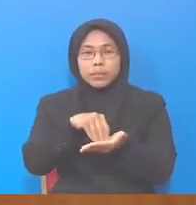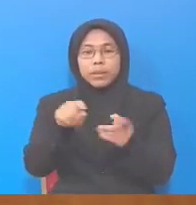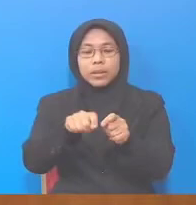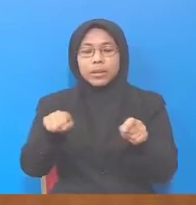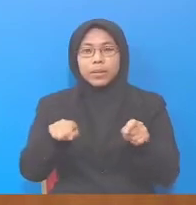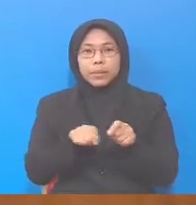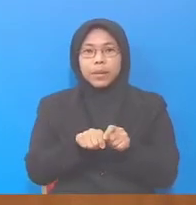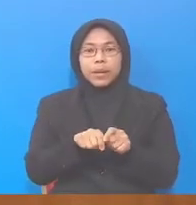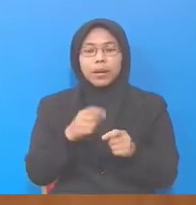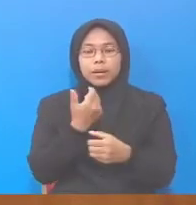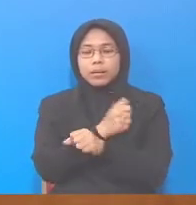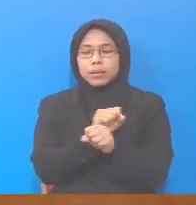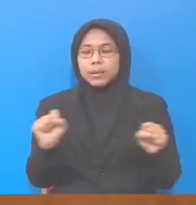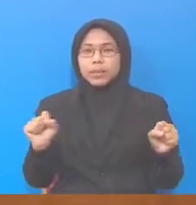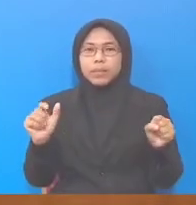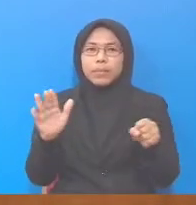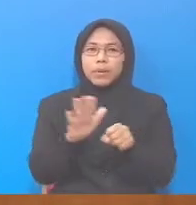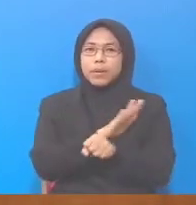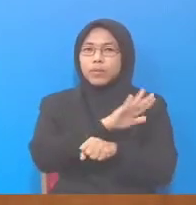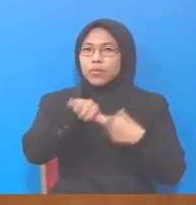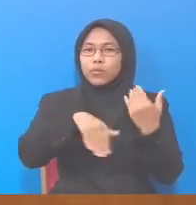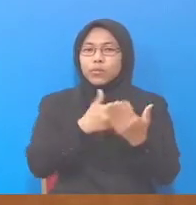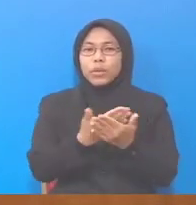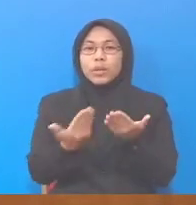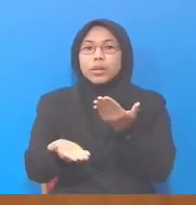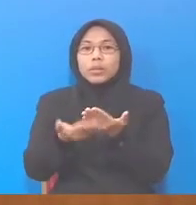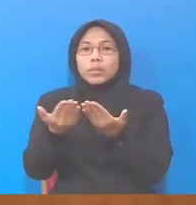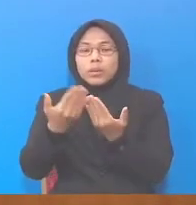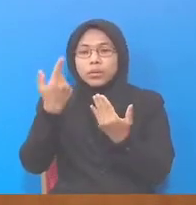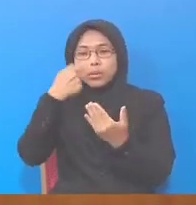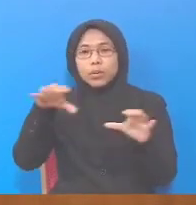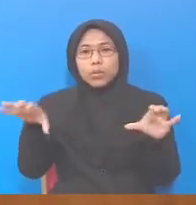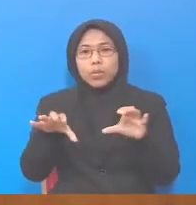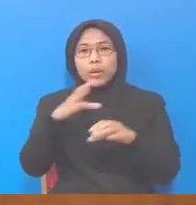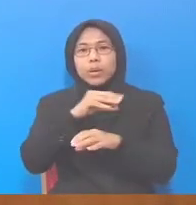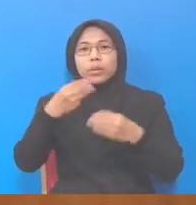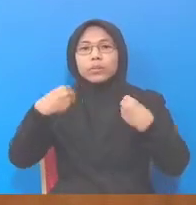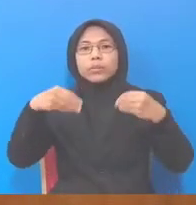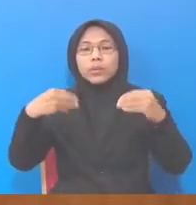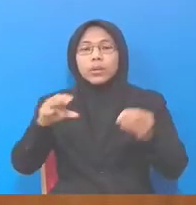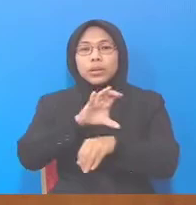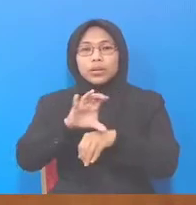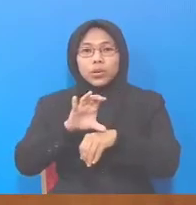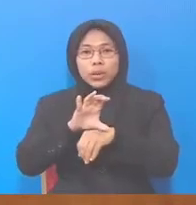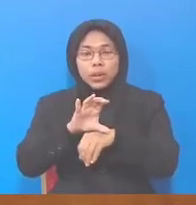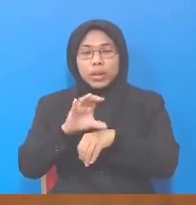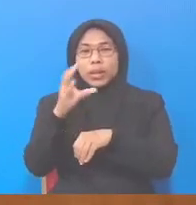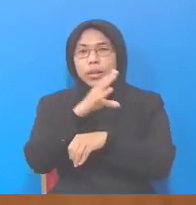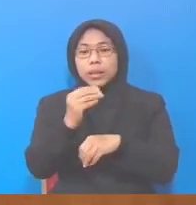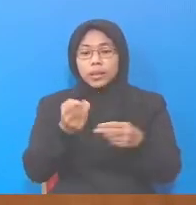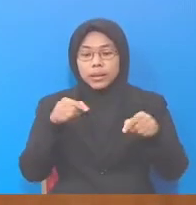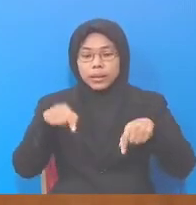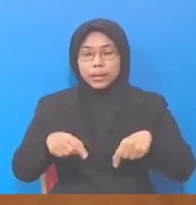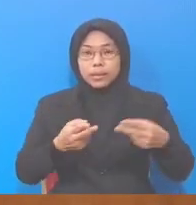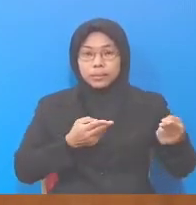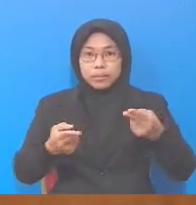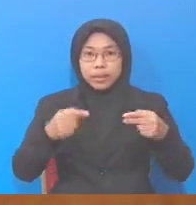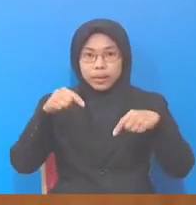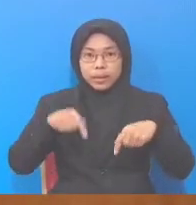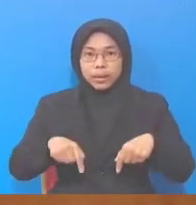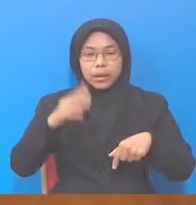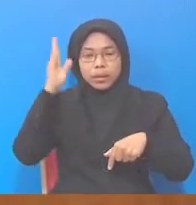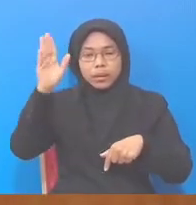yang dilengkapi pelbagai kemudahan untuk pembuatan dan penjualan coklat dan usaha ini